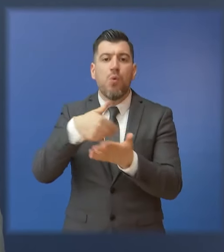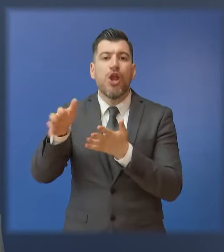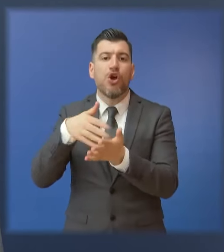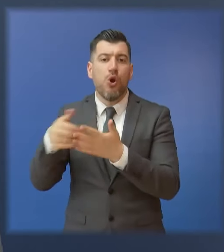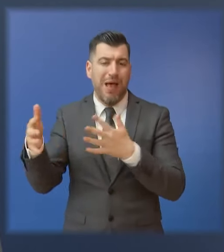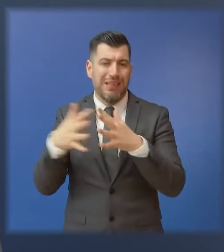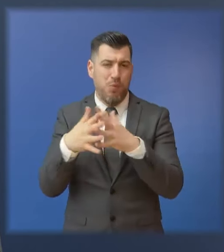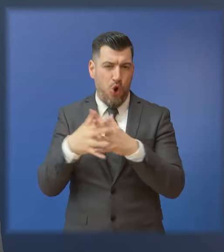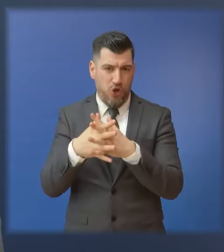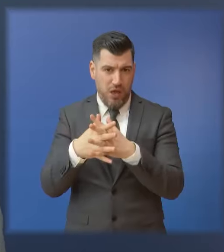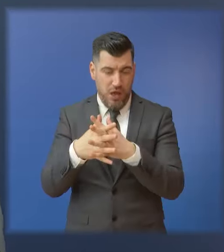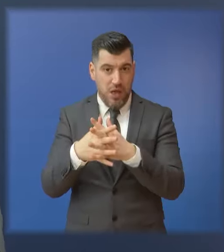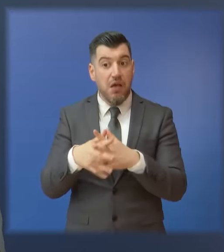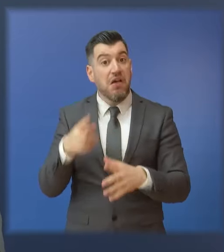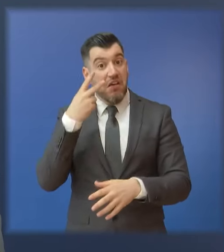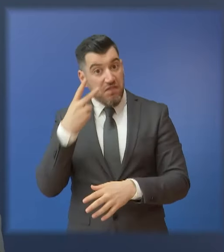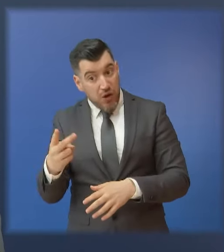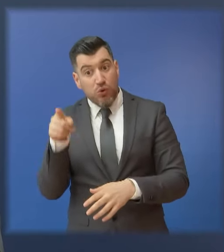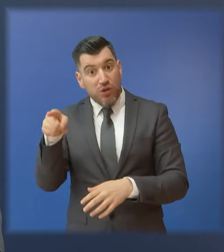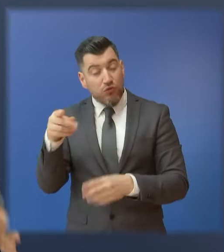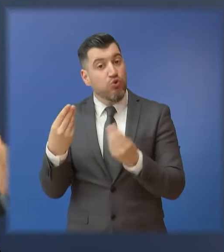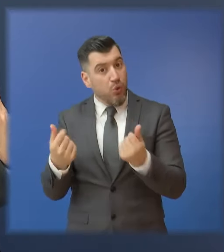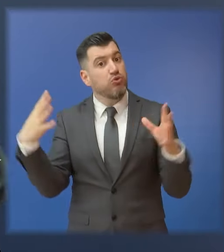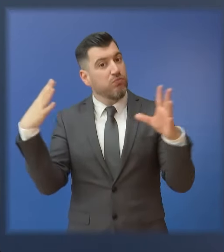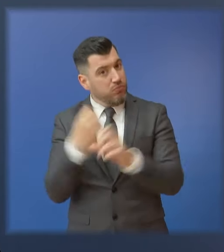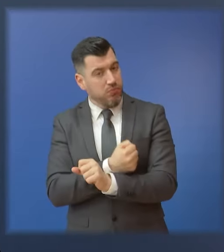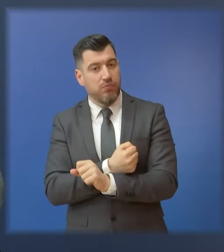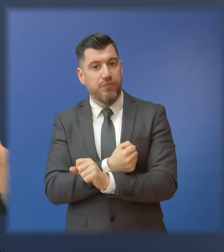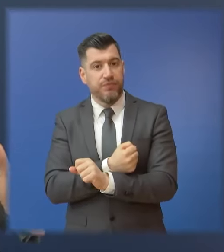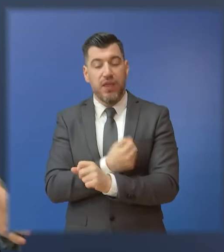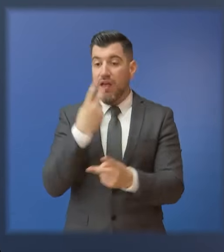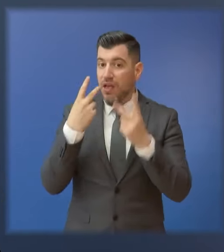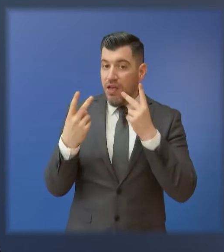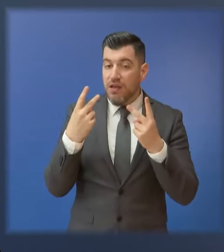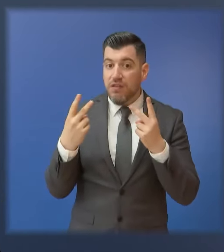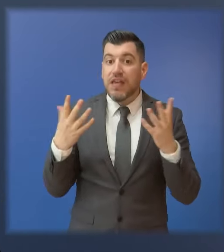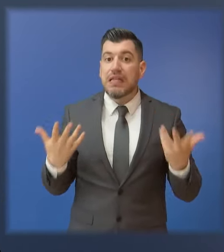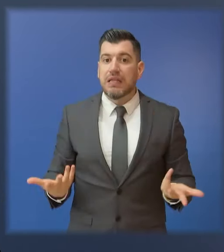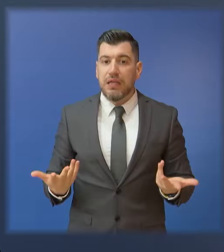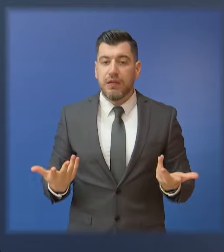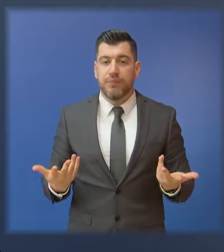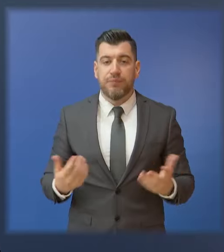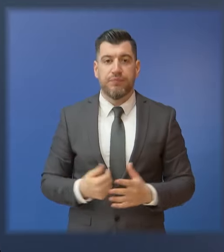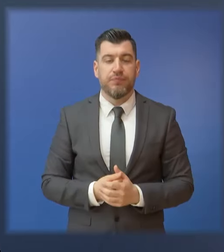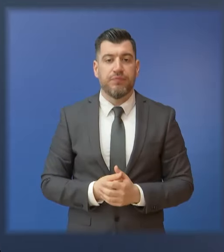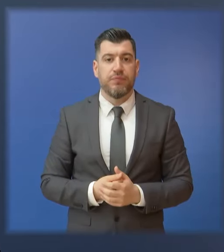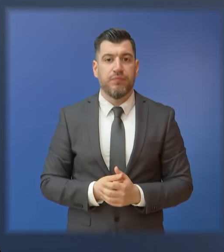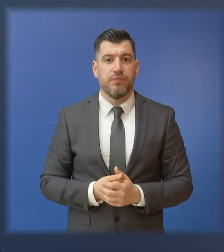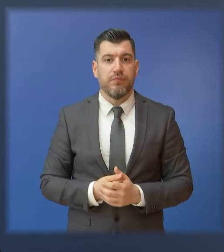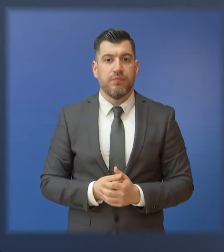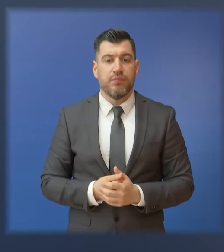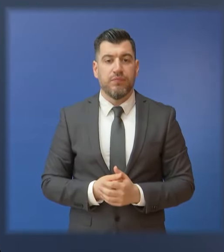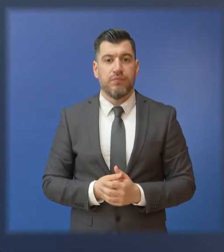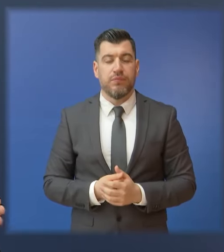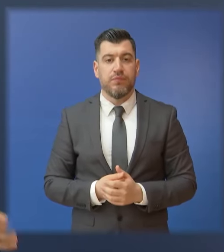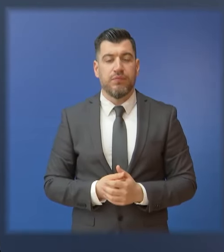μέτρο αυτό έχει πετύχει και έχουμε και τιμές που μάλιστα αν το δει κανείς σωρευτικά φτάνουν στο βασικό μας πάροχο το